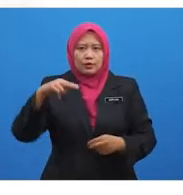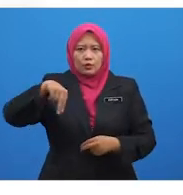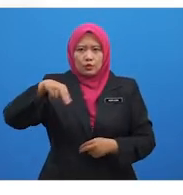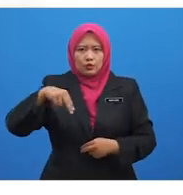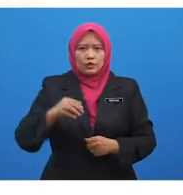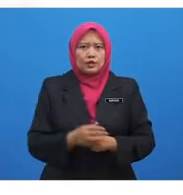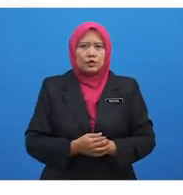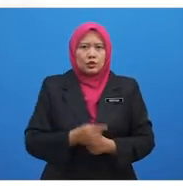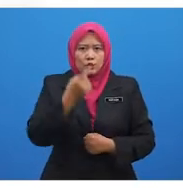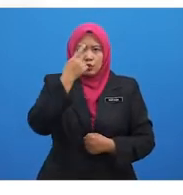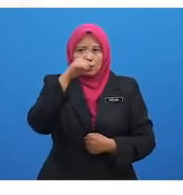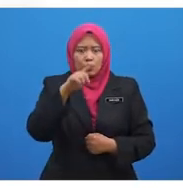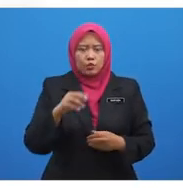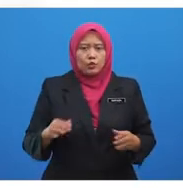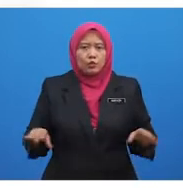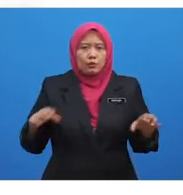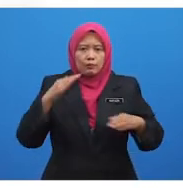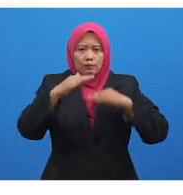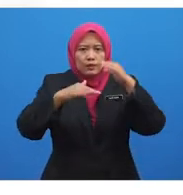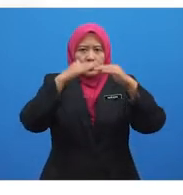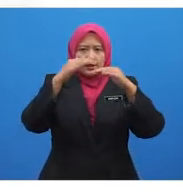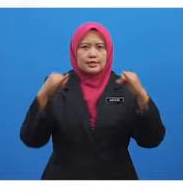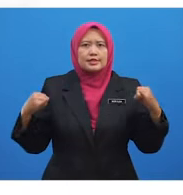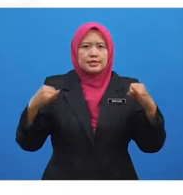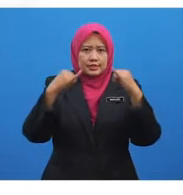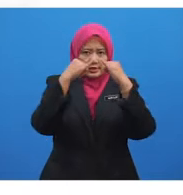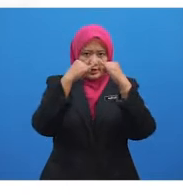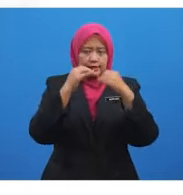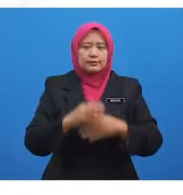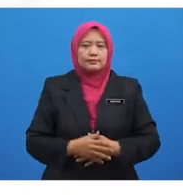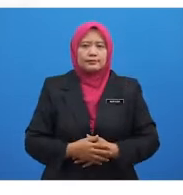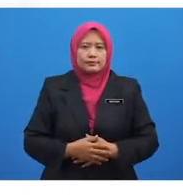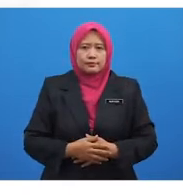dan gigih dalam menyiapkan sesuatu pekerjaan. Buktinya,